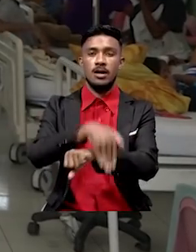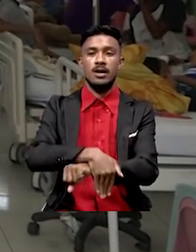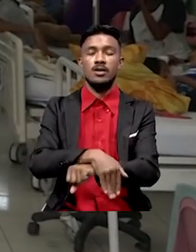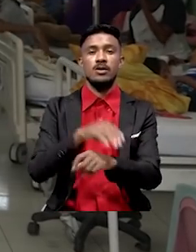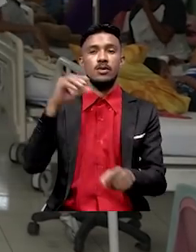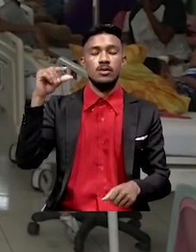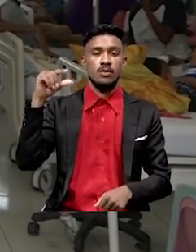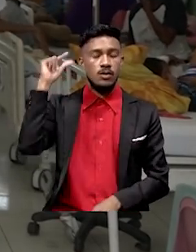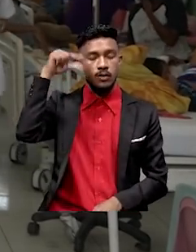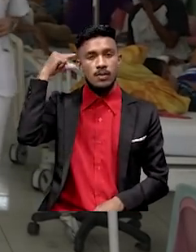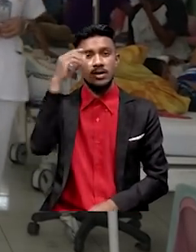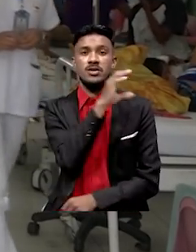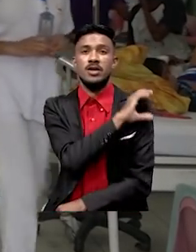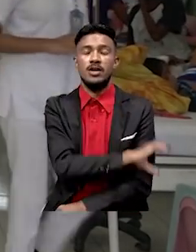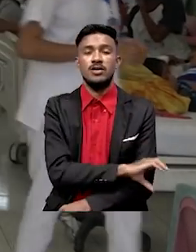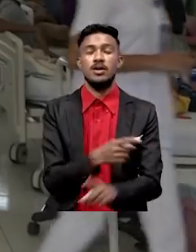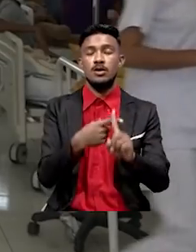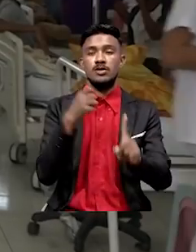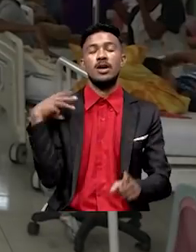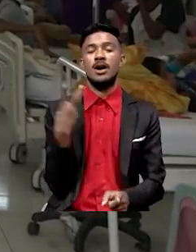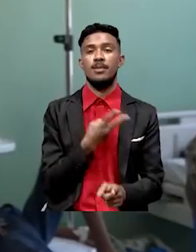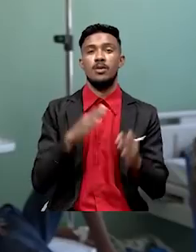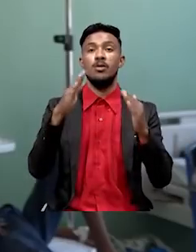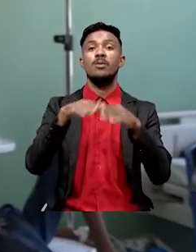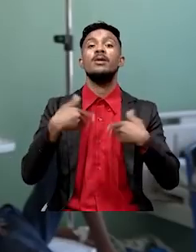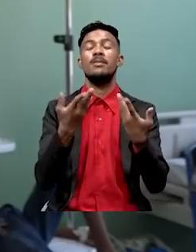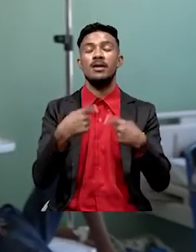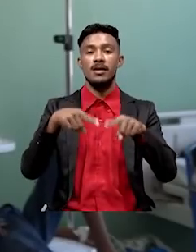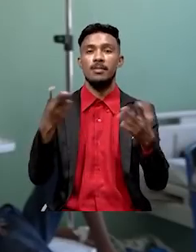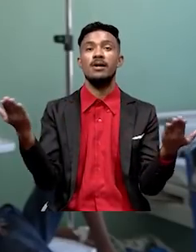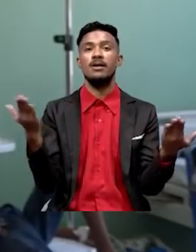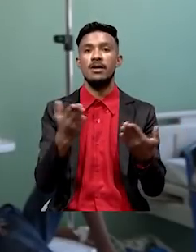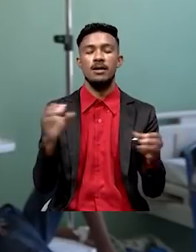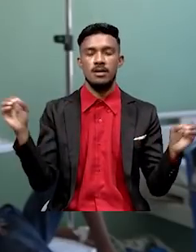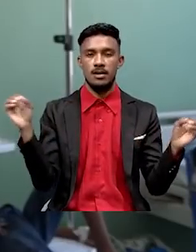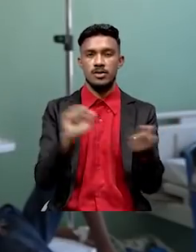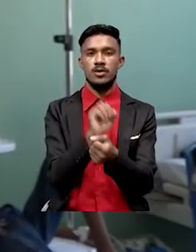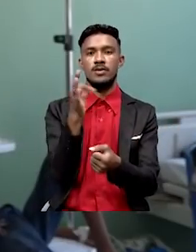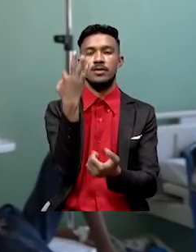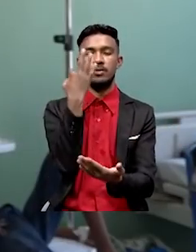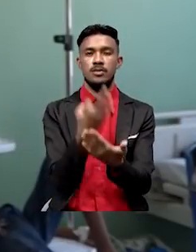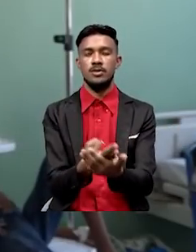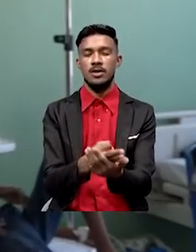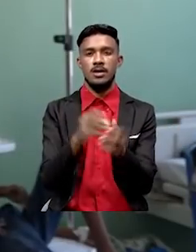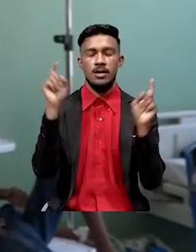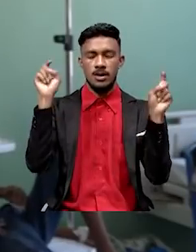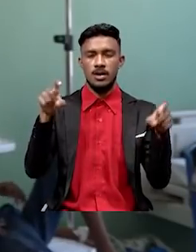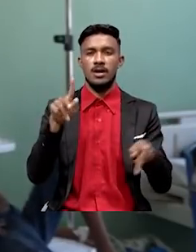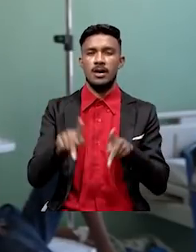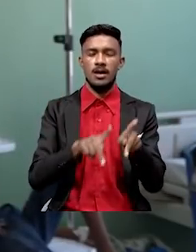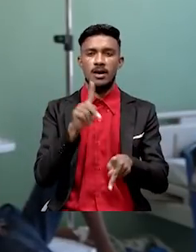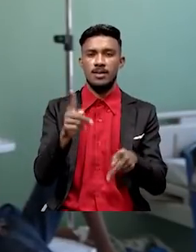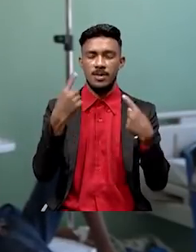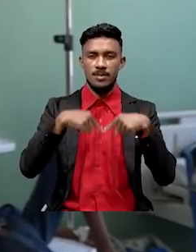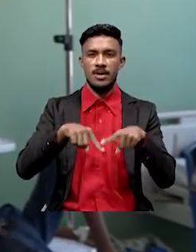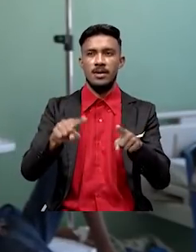be sigurasa ami si uma ba bahe fatin tas tolo galan. Laos tambah COVID itu osan antau ubriga pobune bahela te ida tu